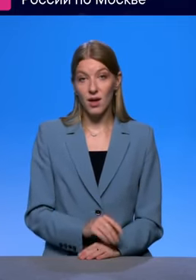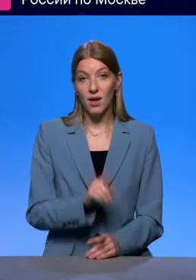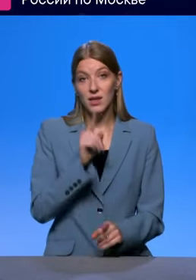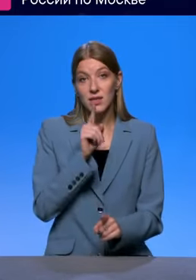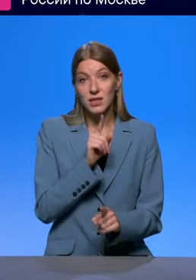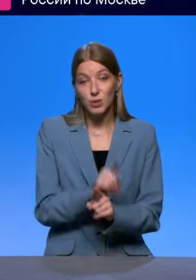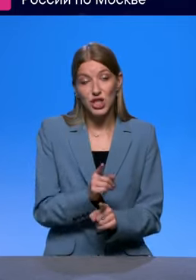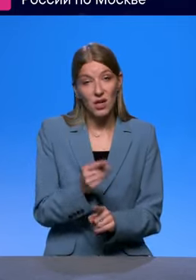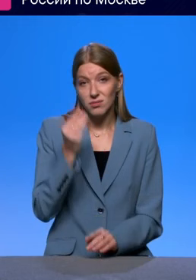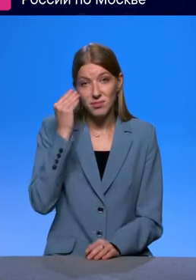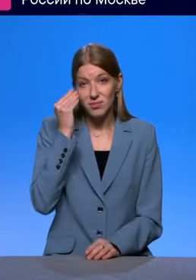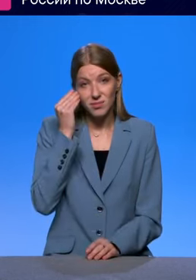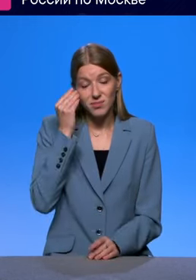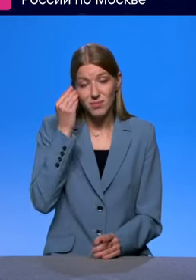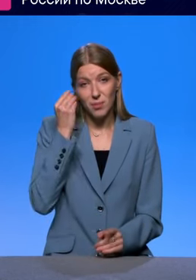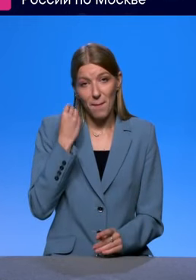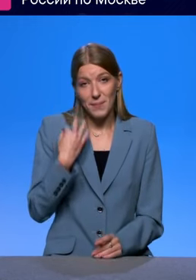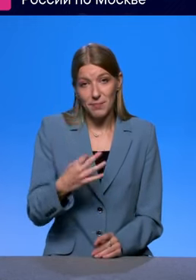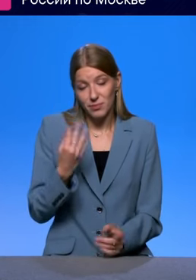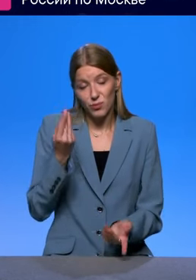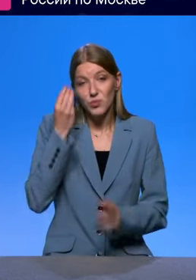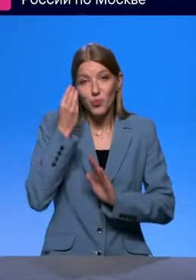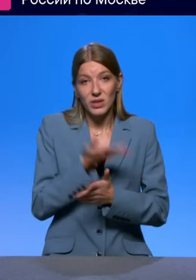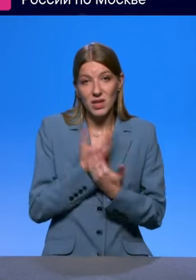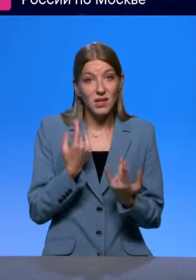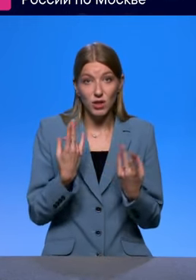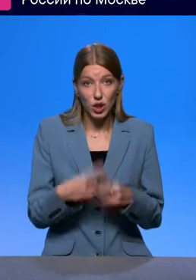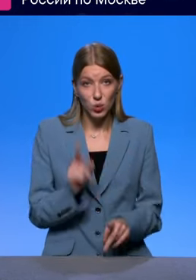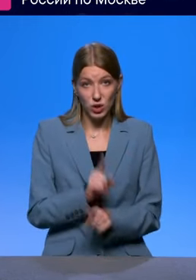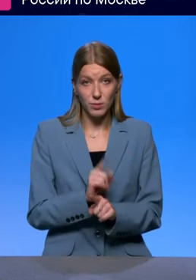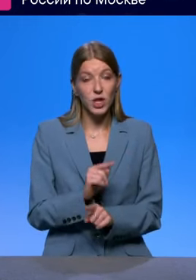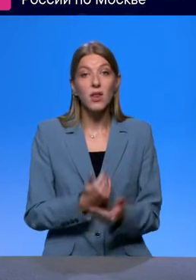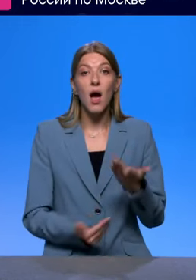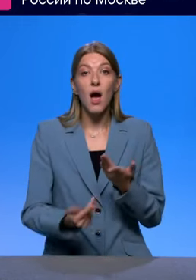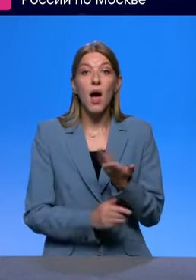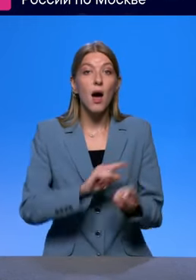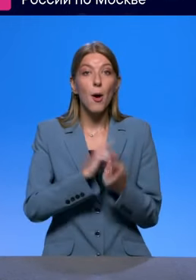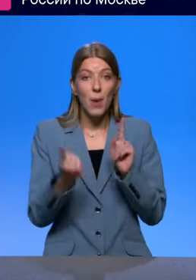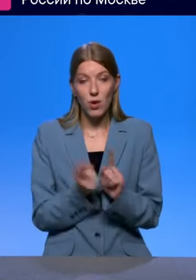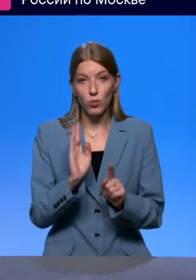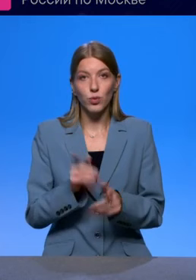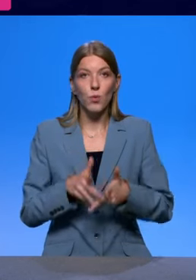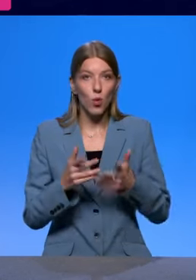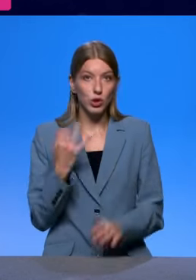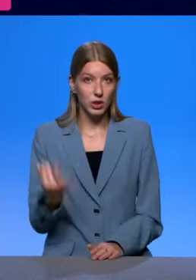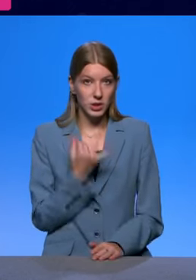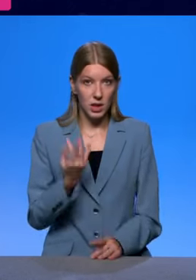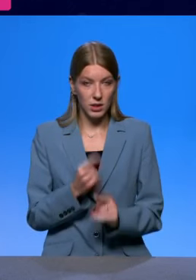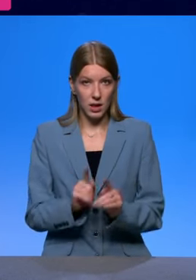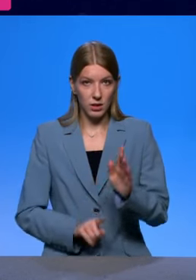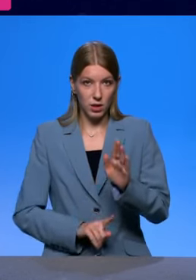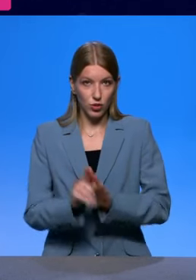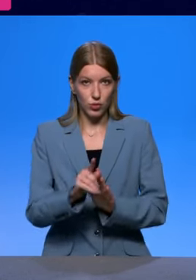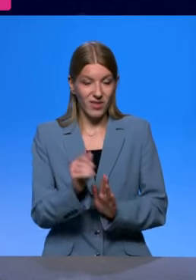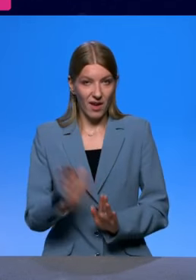Запрещать бесполезно. Это не нужно запрещать, потому что наоборот, это вызовет еще больше интерес к ним. Они уйдут в подполье. Они ценник поднимут. И